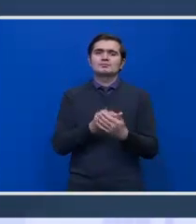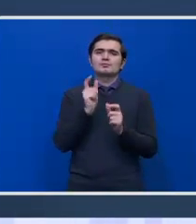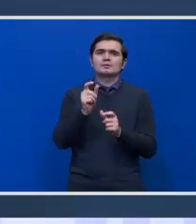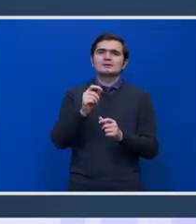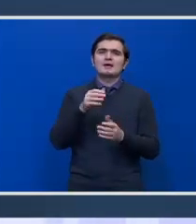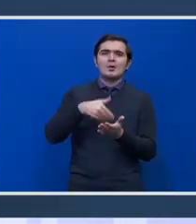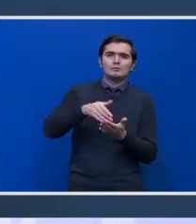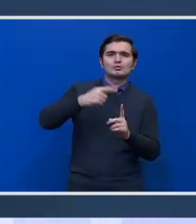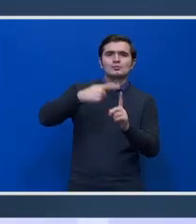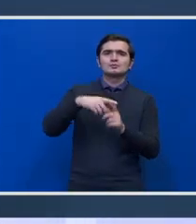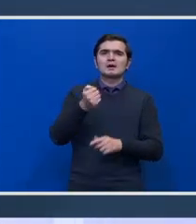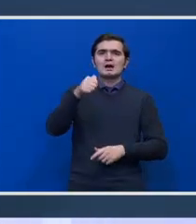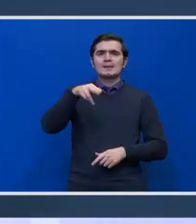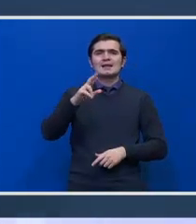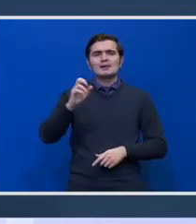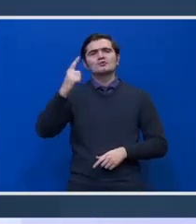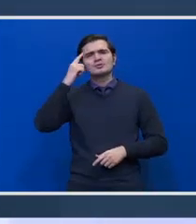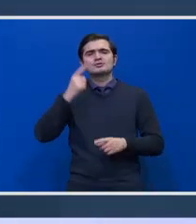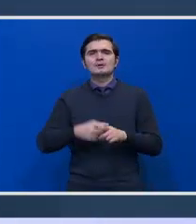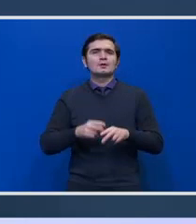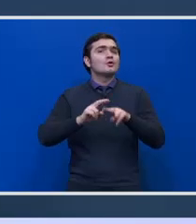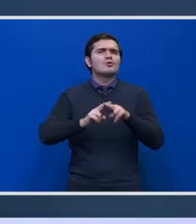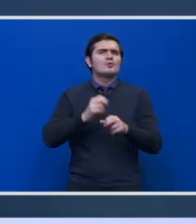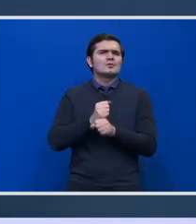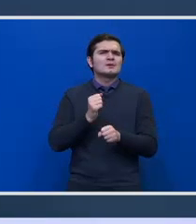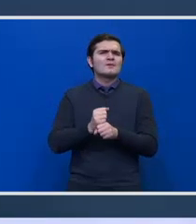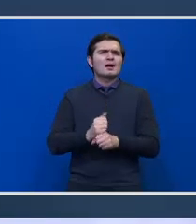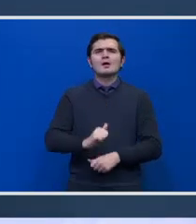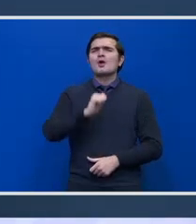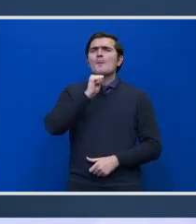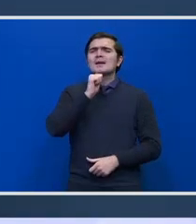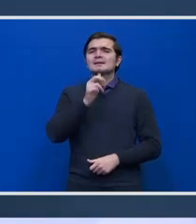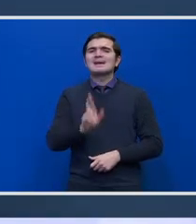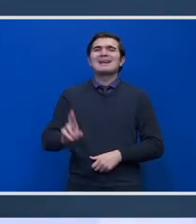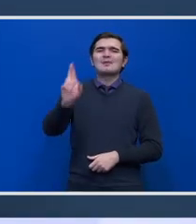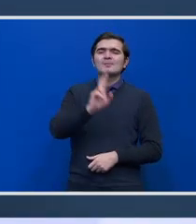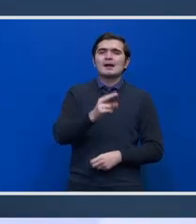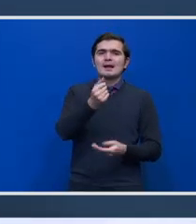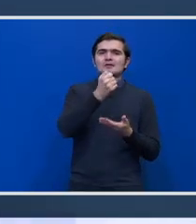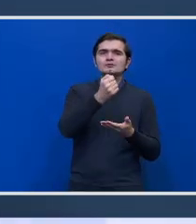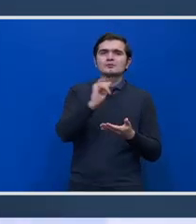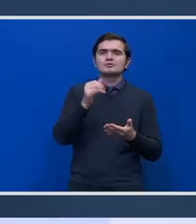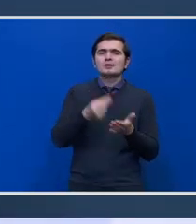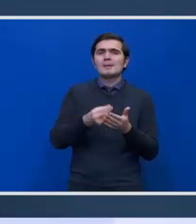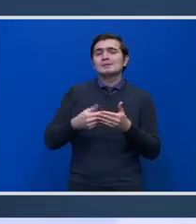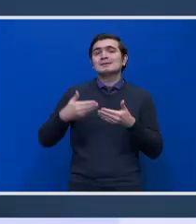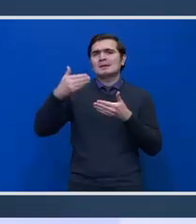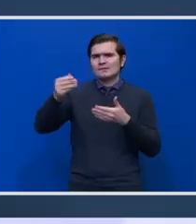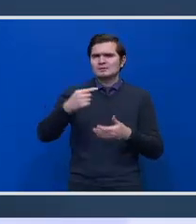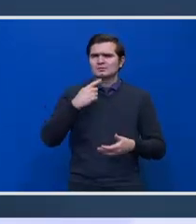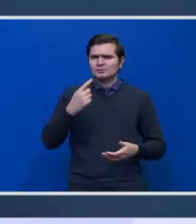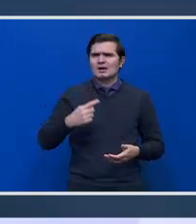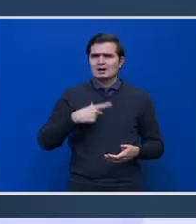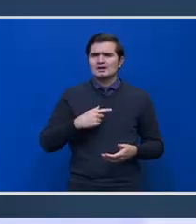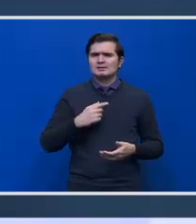ANRE ca să știm exact. Cum se va face concret recuperarea sumelor pentru cei care au plătit în avans? Exista o prevedere acolo, am